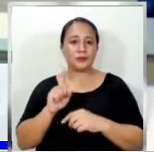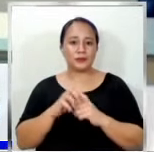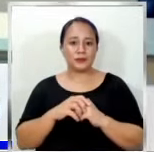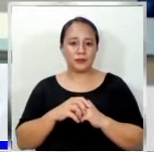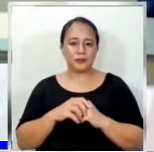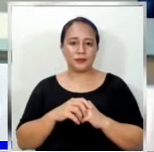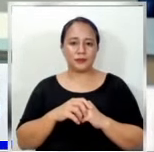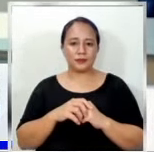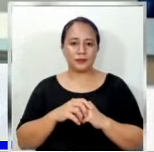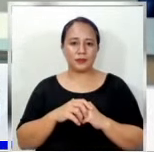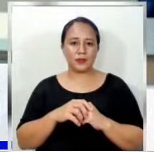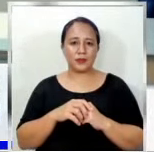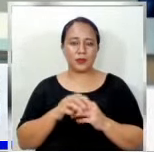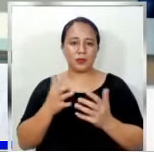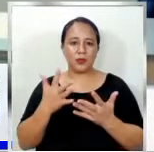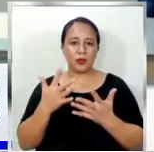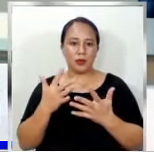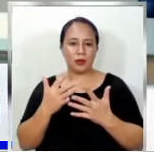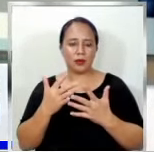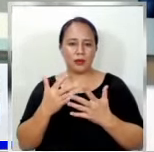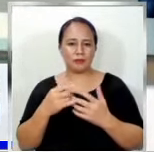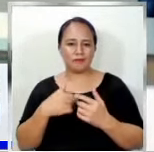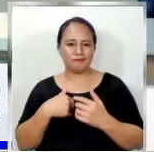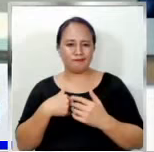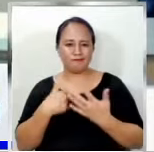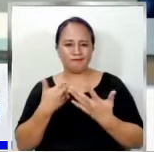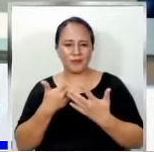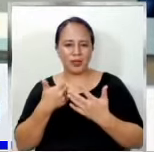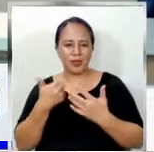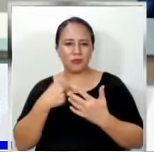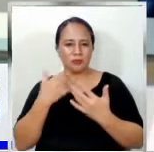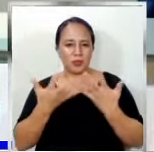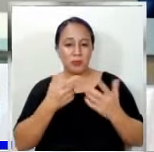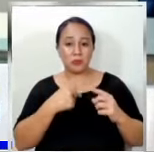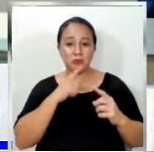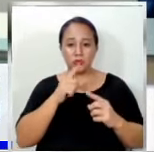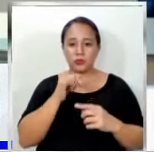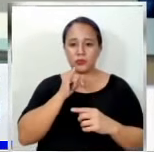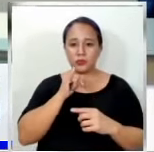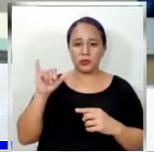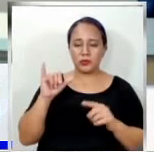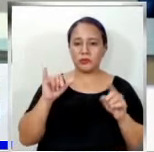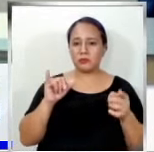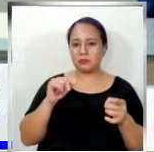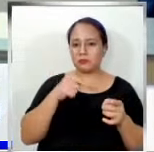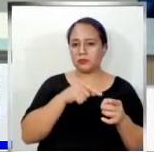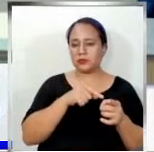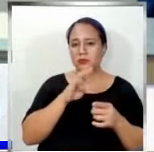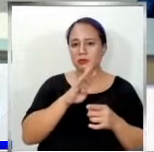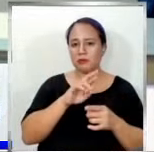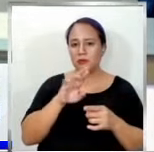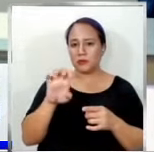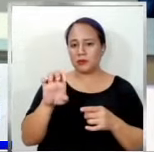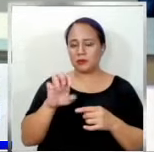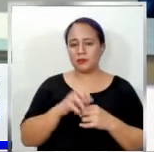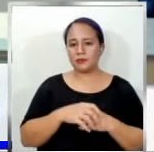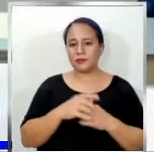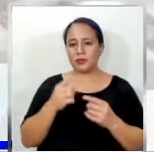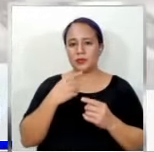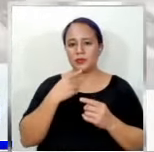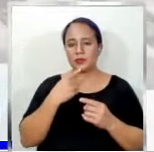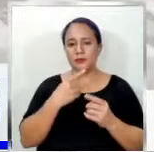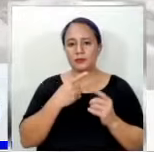na walang foul play at maaring nag-commit nga ng suicide si Brianna. Going to that